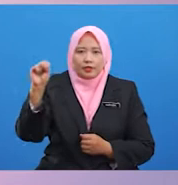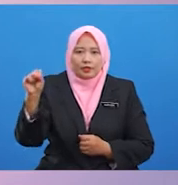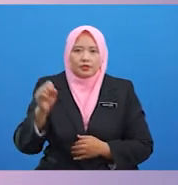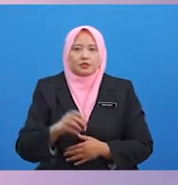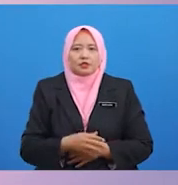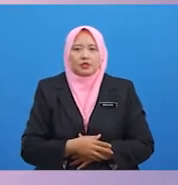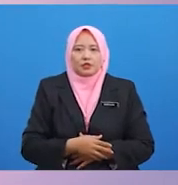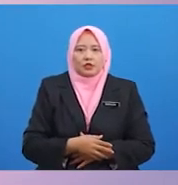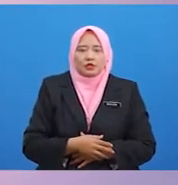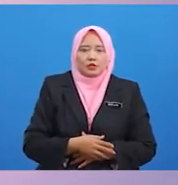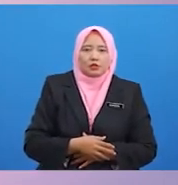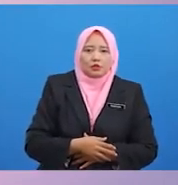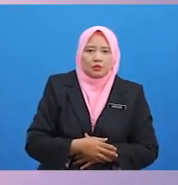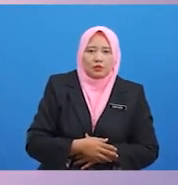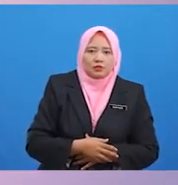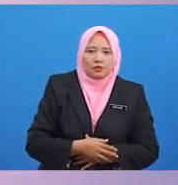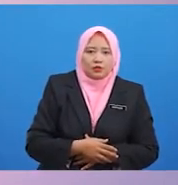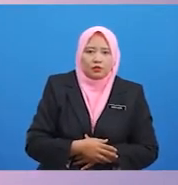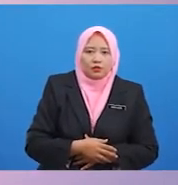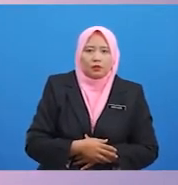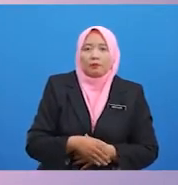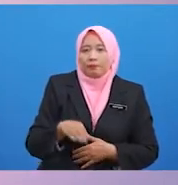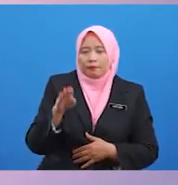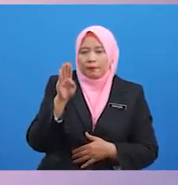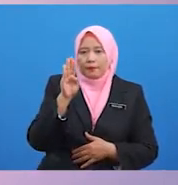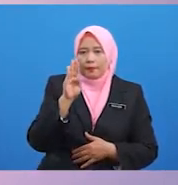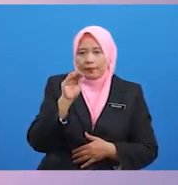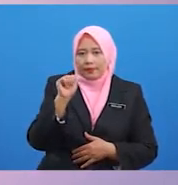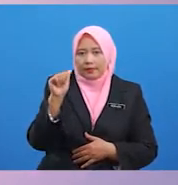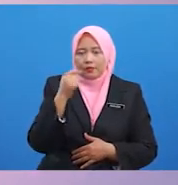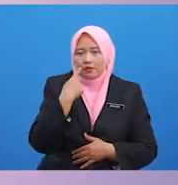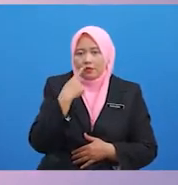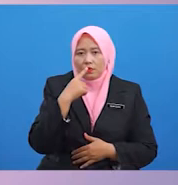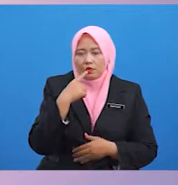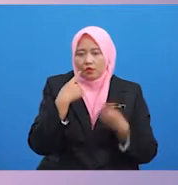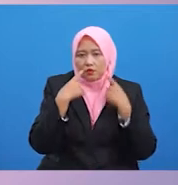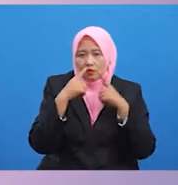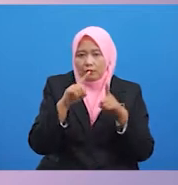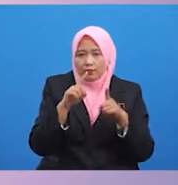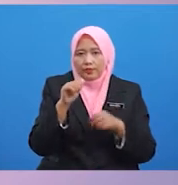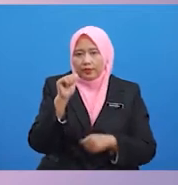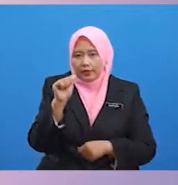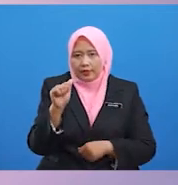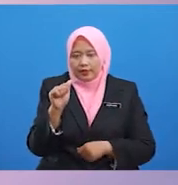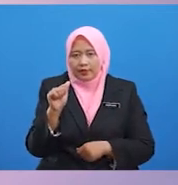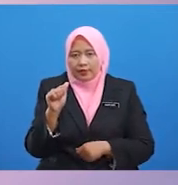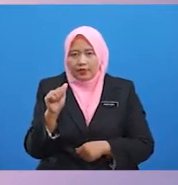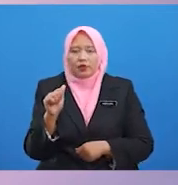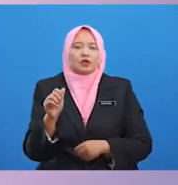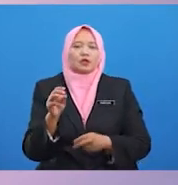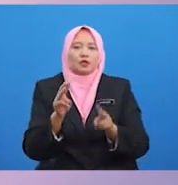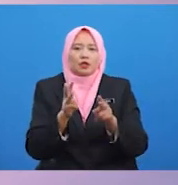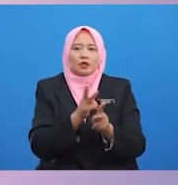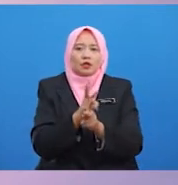A, mengawal harga barangan. B, mengurangkan pergantungan import.